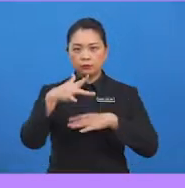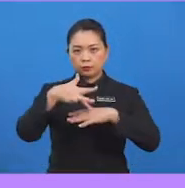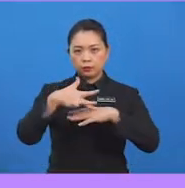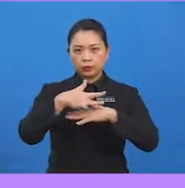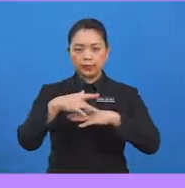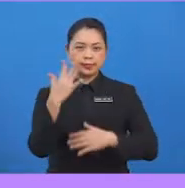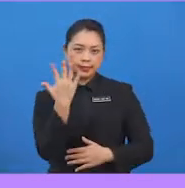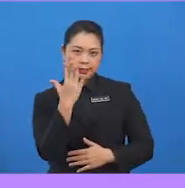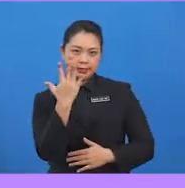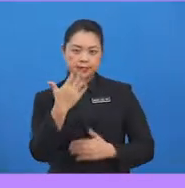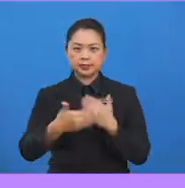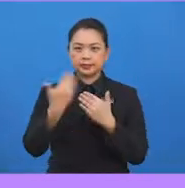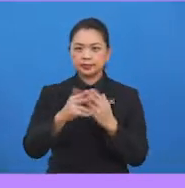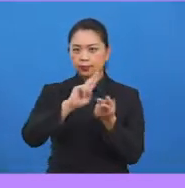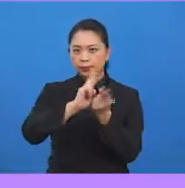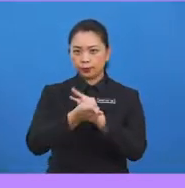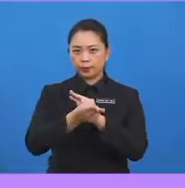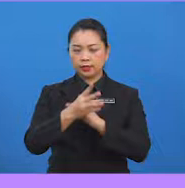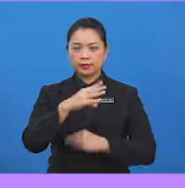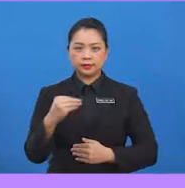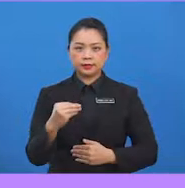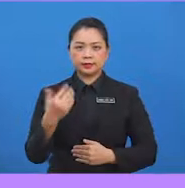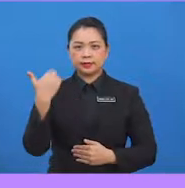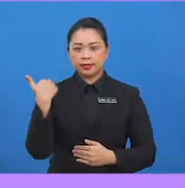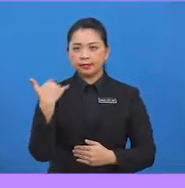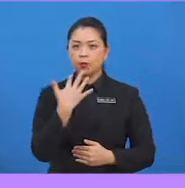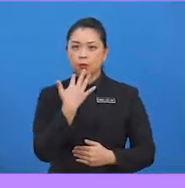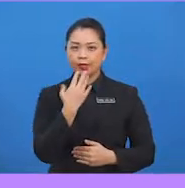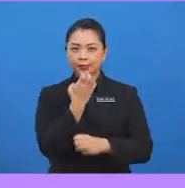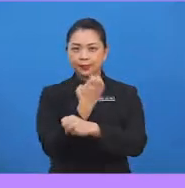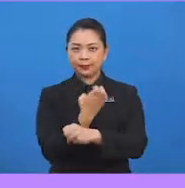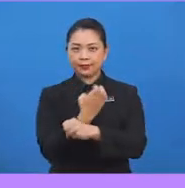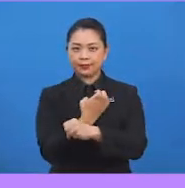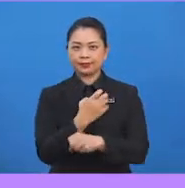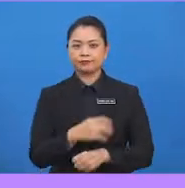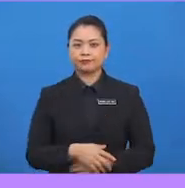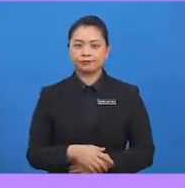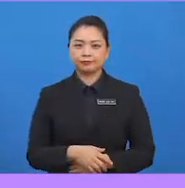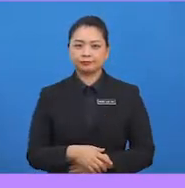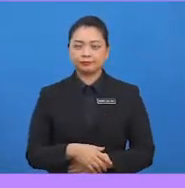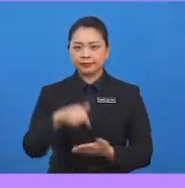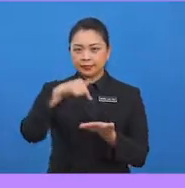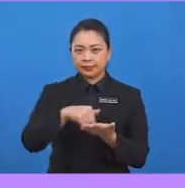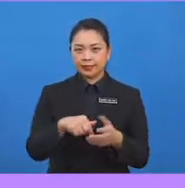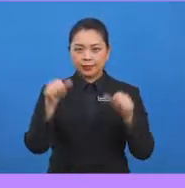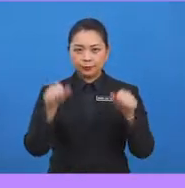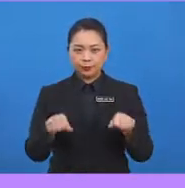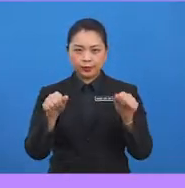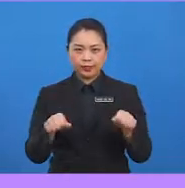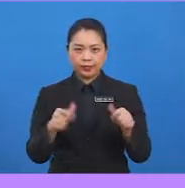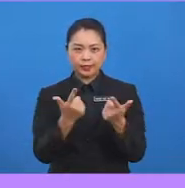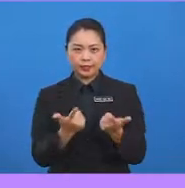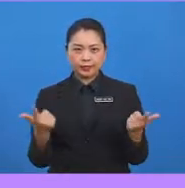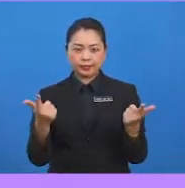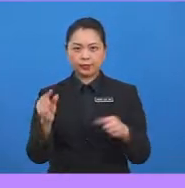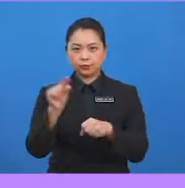berkilat, mudah ditempa dan mempunyai warna keemasan. Ini membolehkan loyang